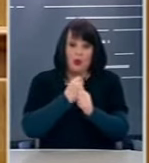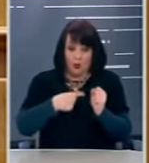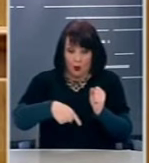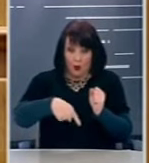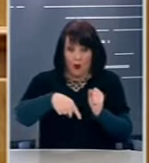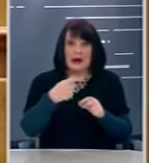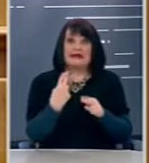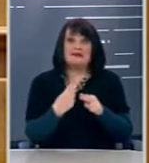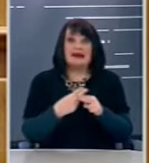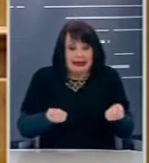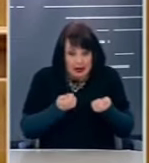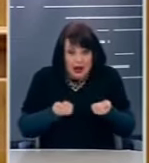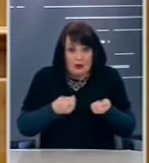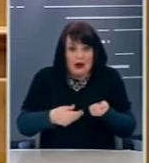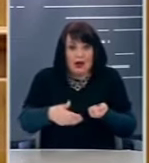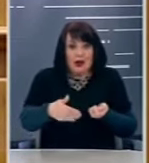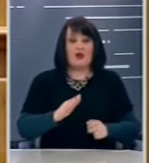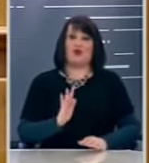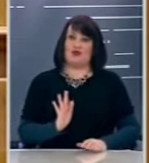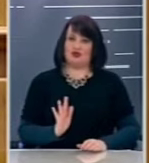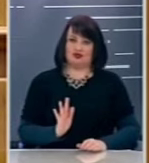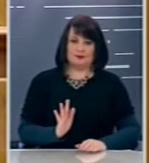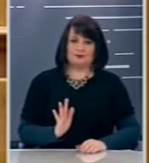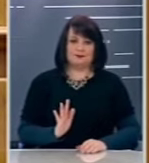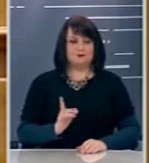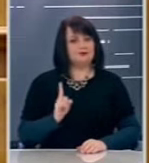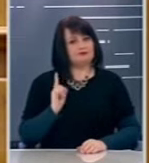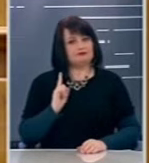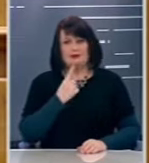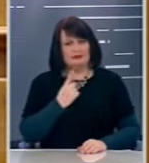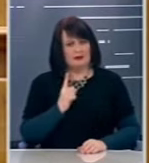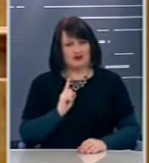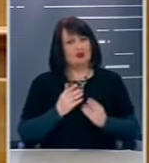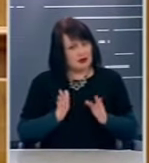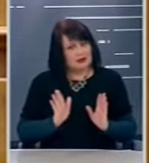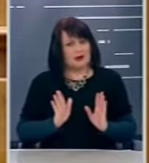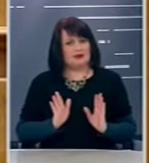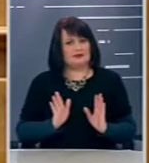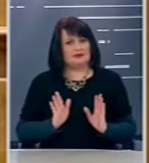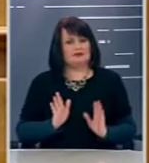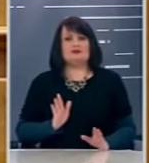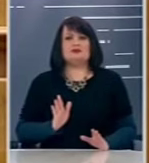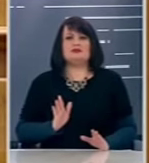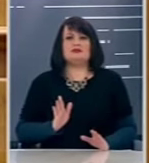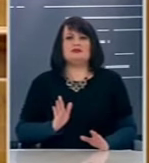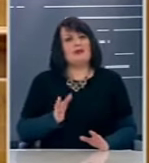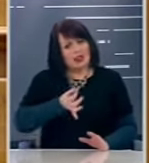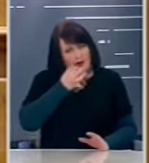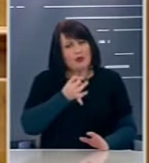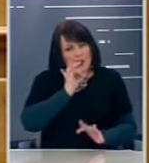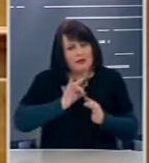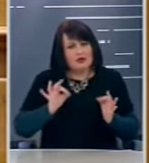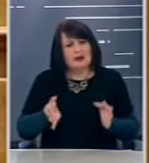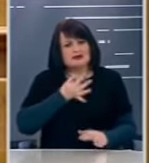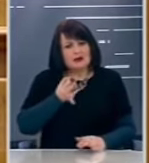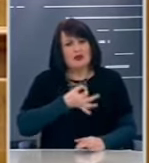είναι σημαντική. Όμως δεν κρύβω και ούτε θέλω να είμαι φιδωλός στις